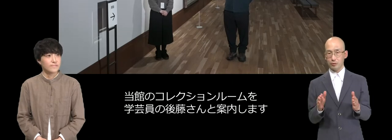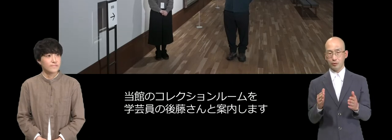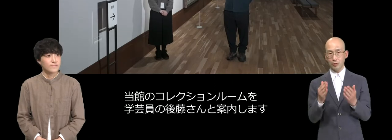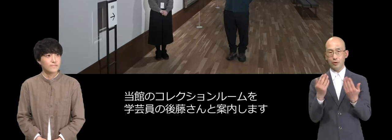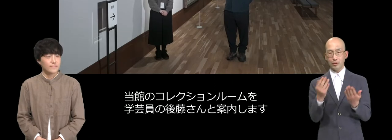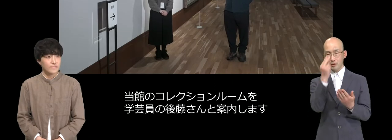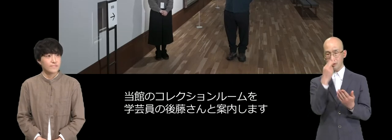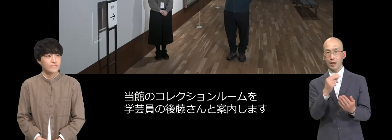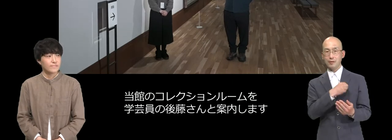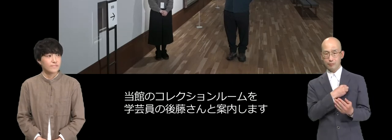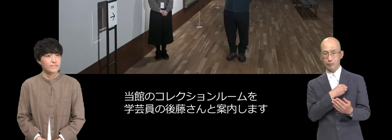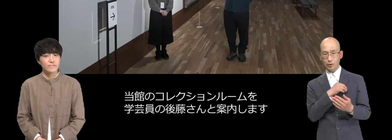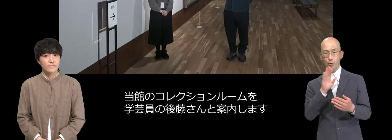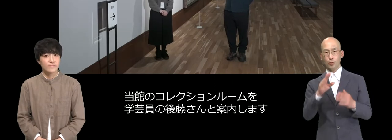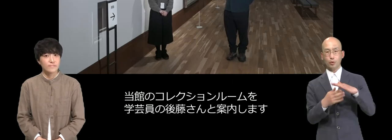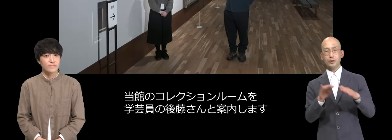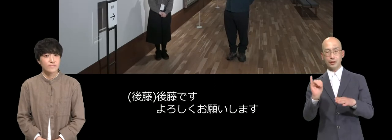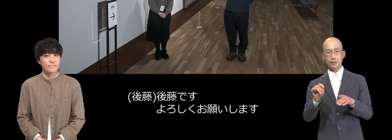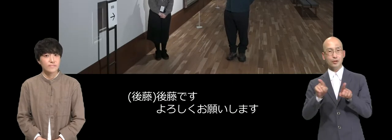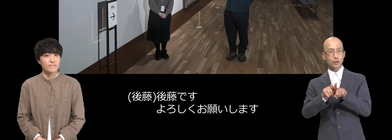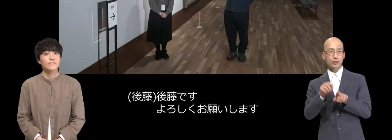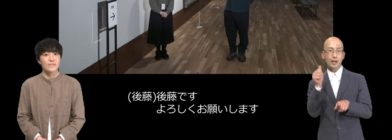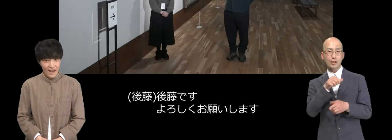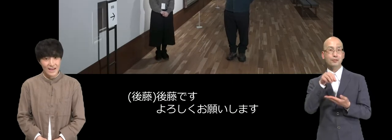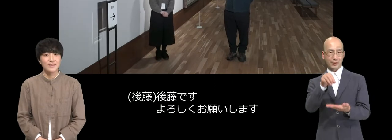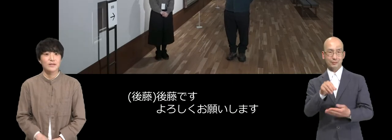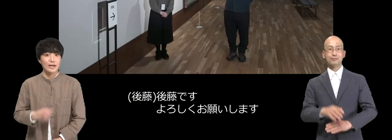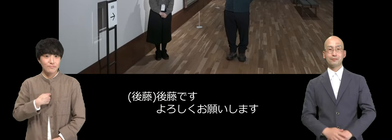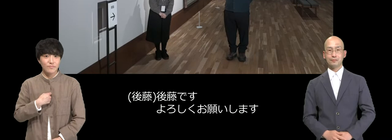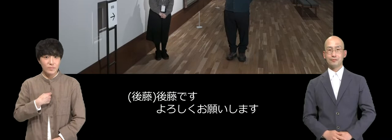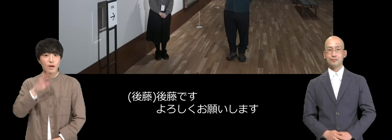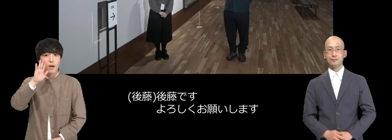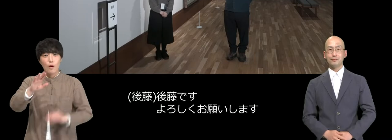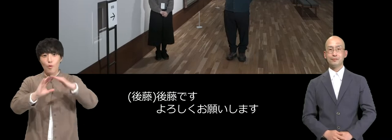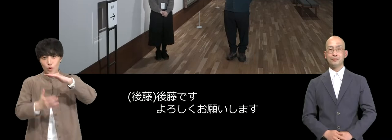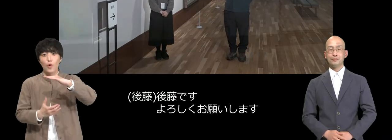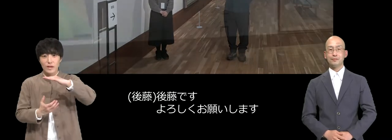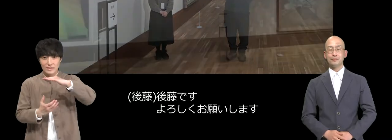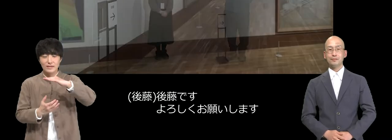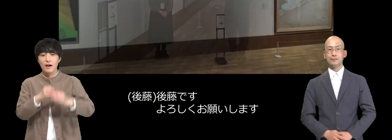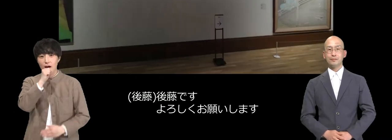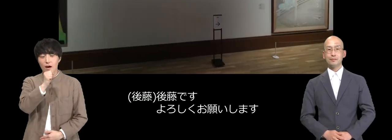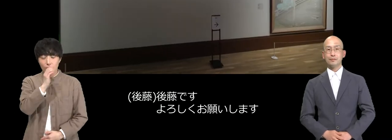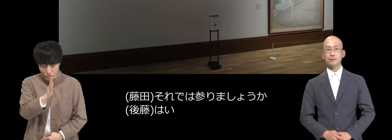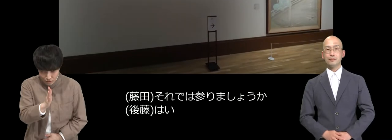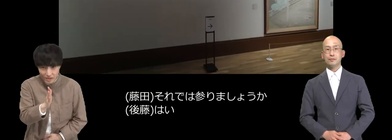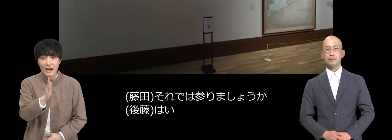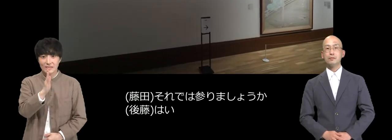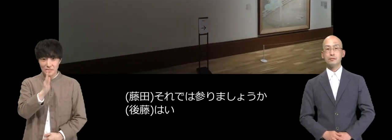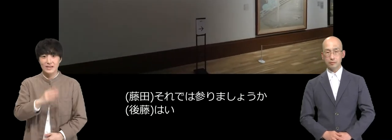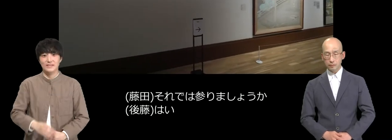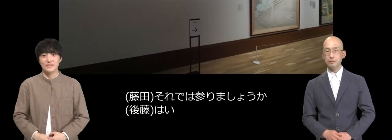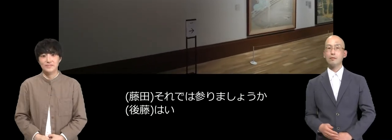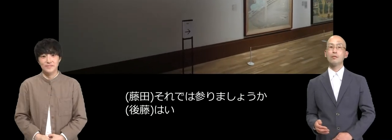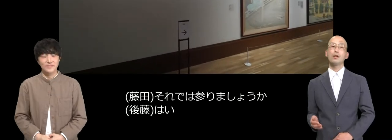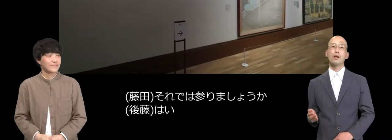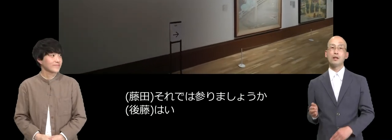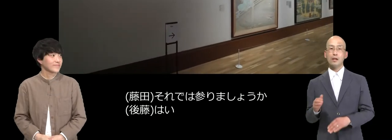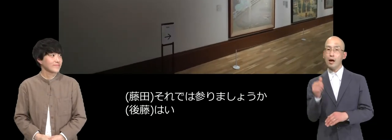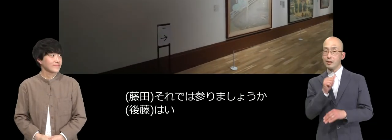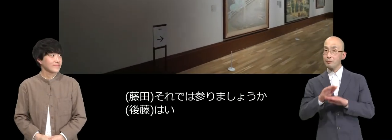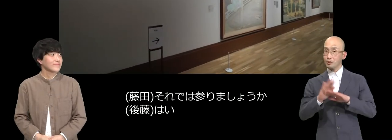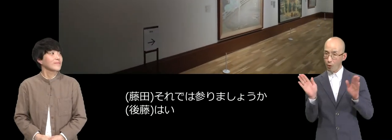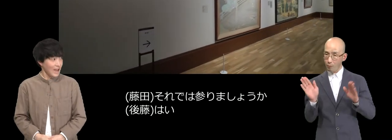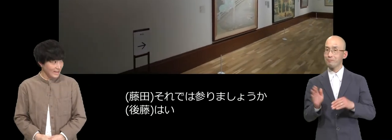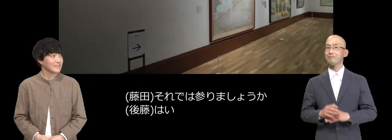後藤さんと案内します後藤ですよろしくお願いしますそれでは参りましょうか